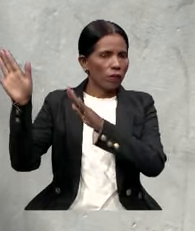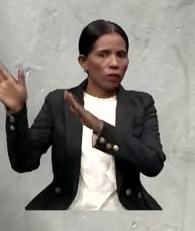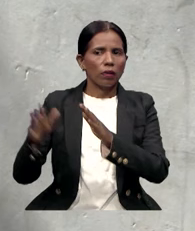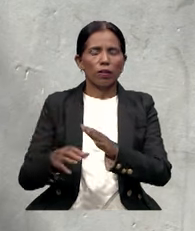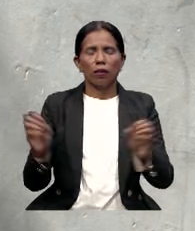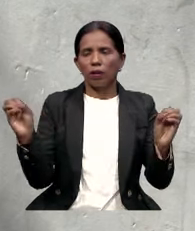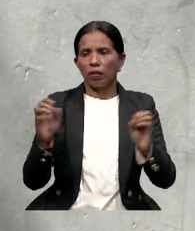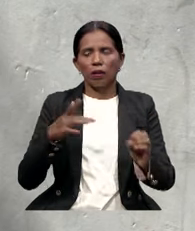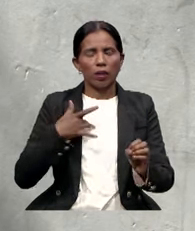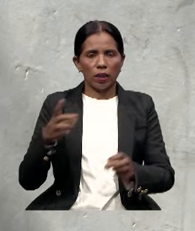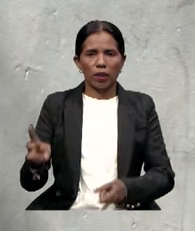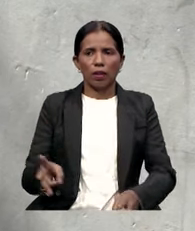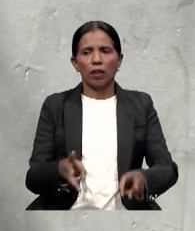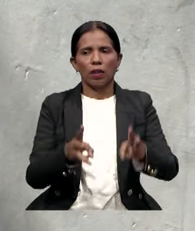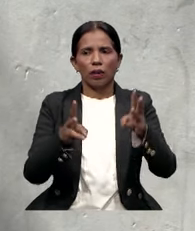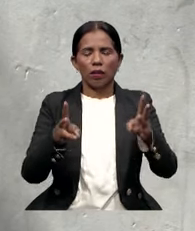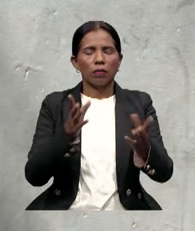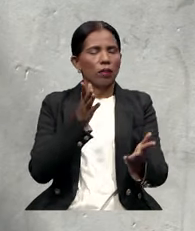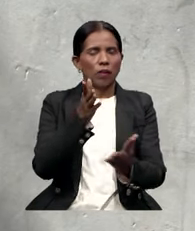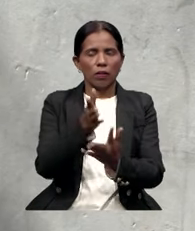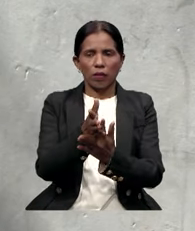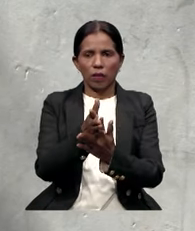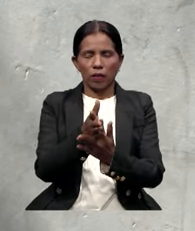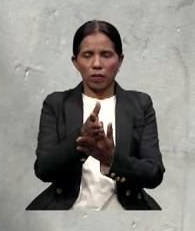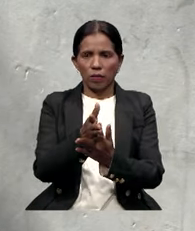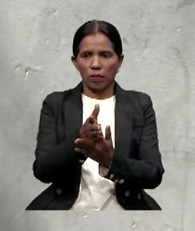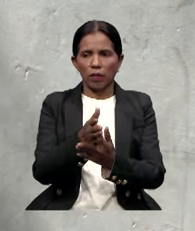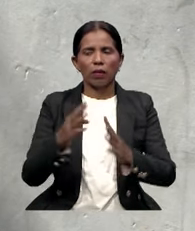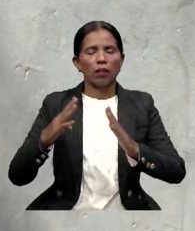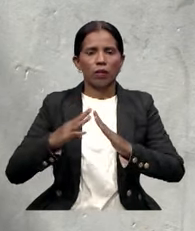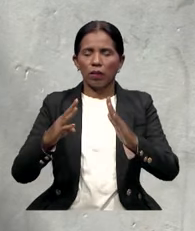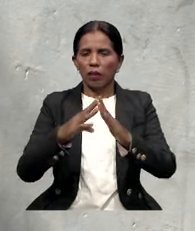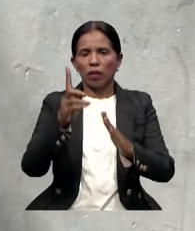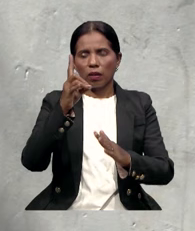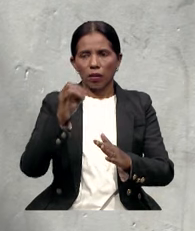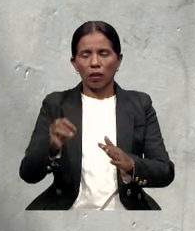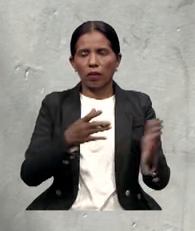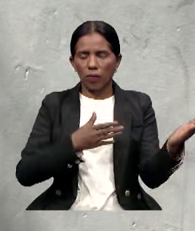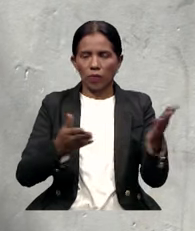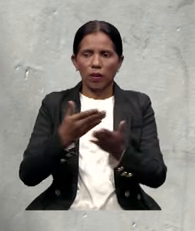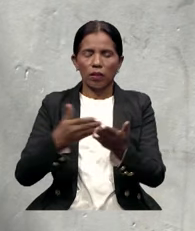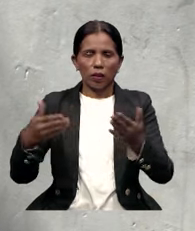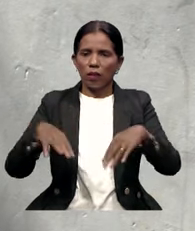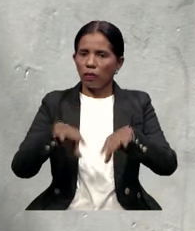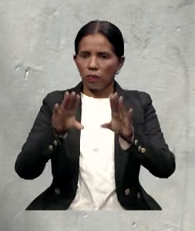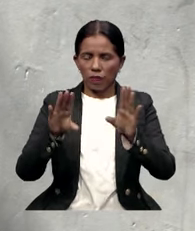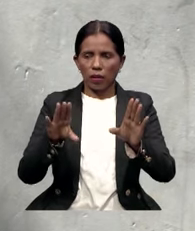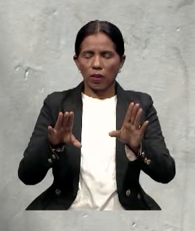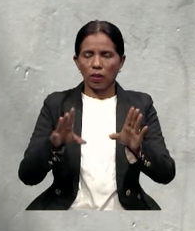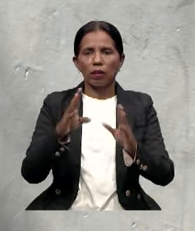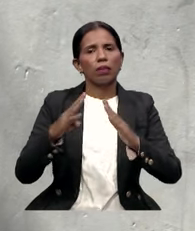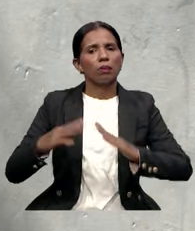la senti dalane atumai asesu ya sidadi o lorin ini ya produk lokal baya